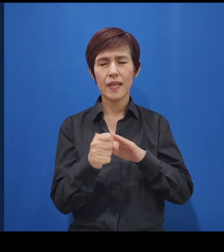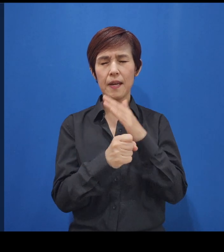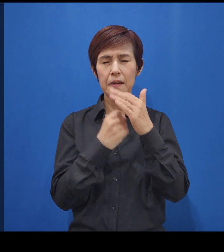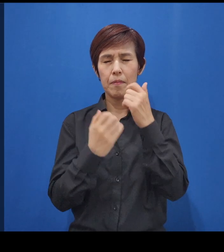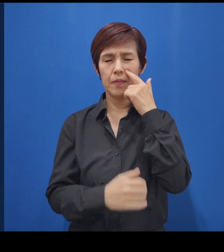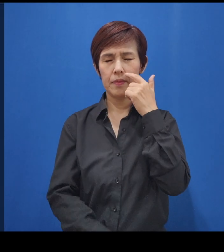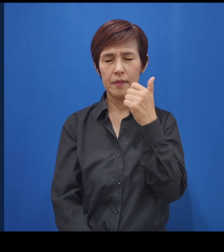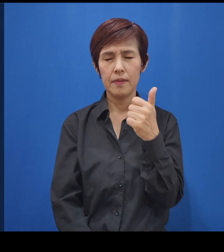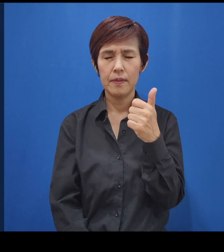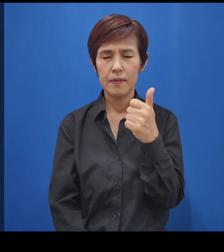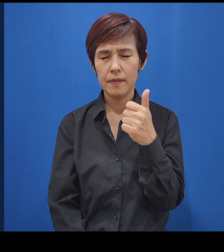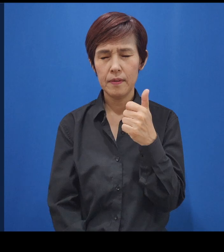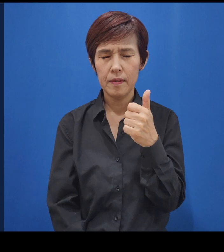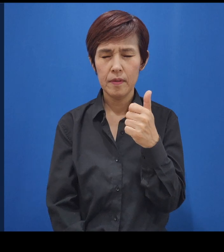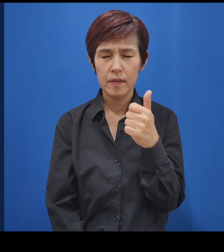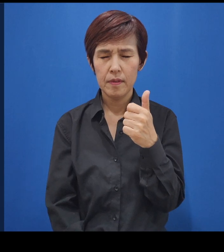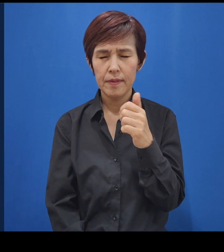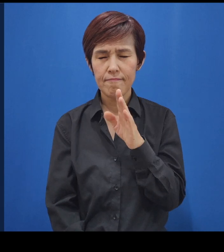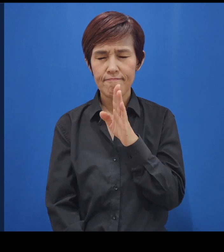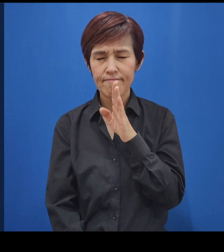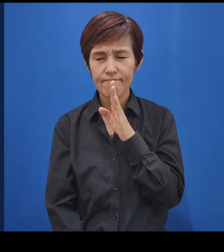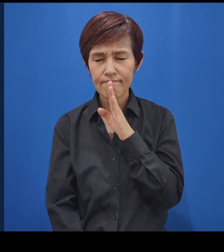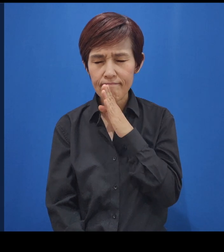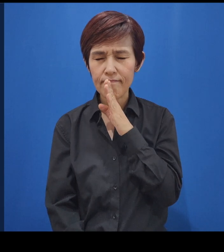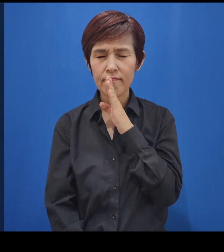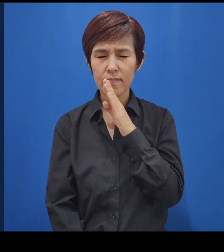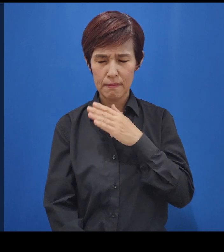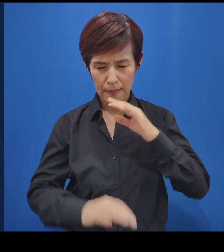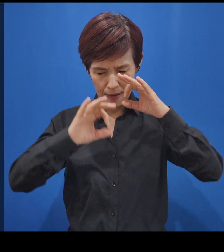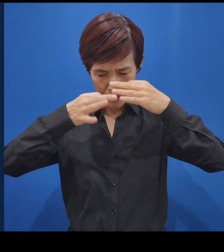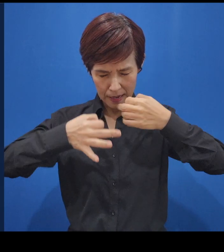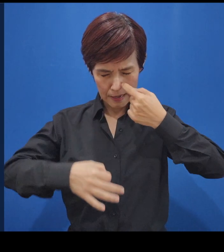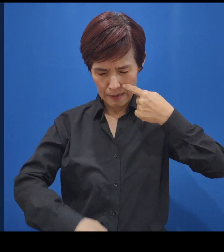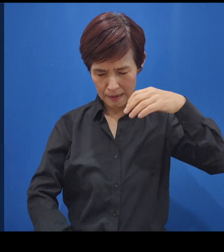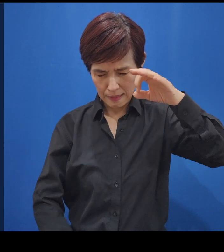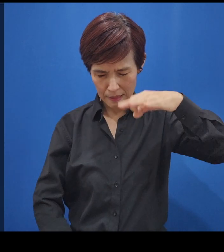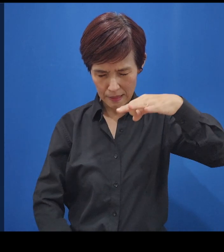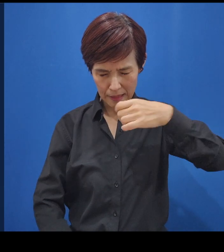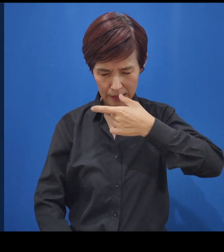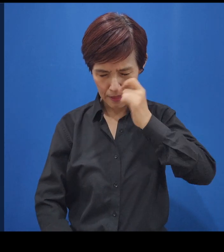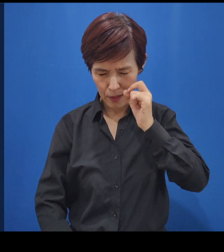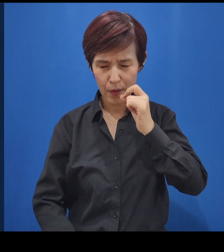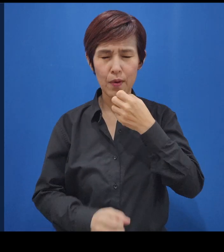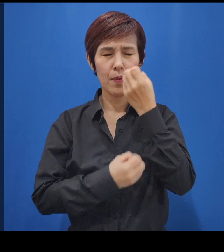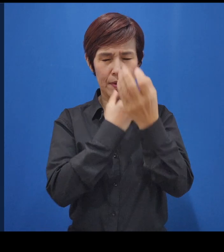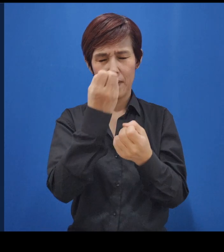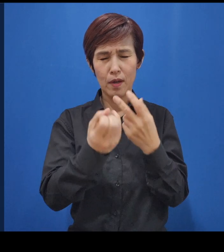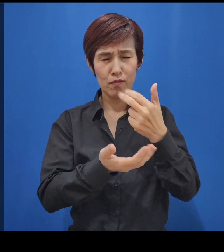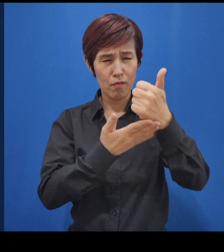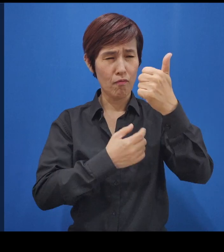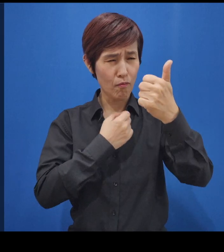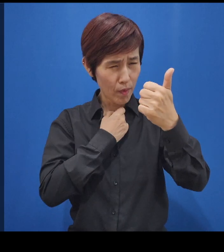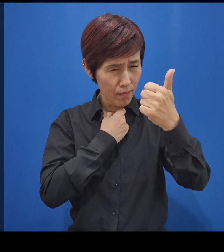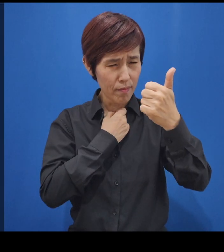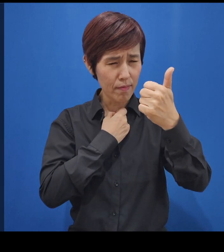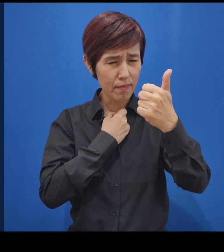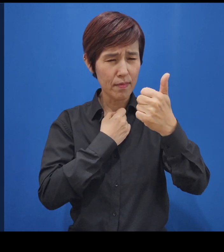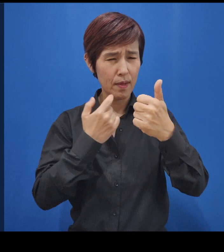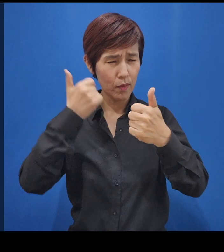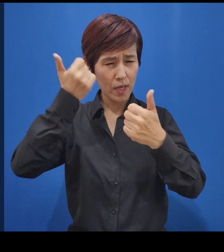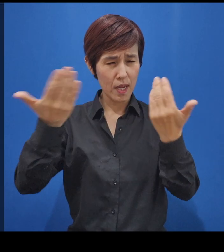사랑의 하나님 아버지, 진실로 제가 아무것도 아님을 고백합니다. 주님이 원하시면 지금